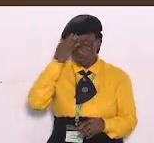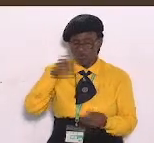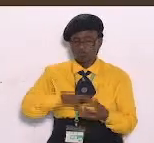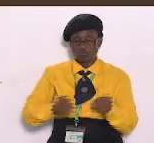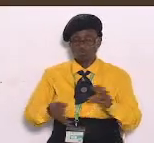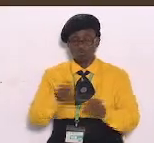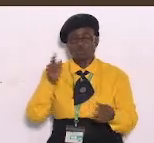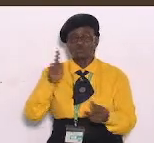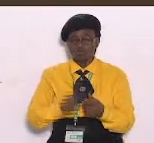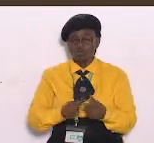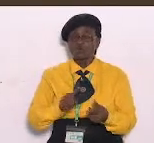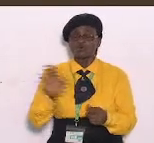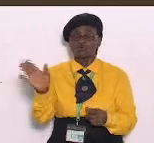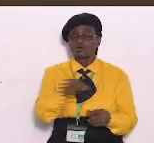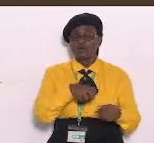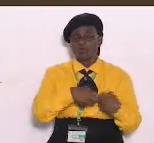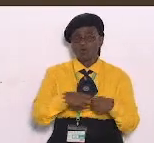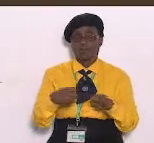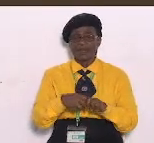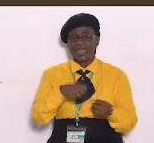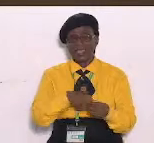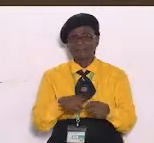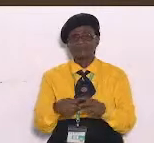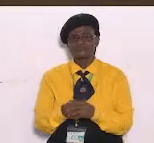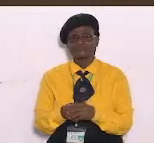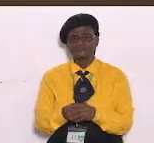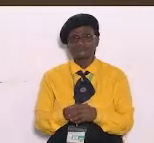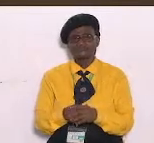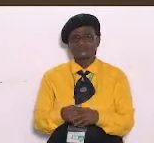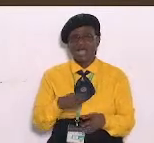vous connaissez la solution à tout problème